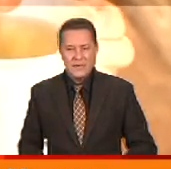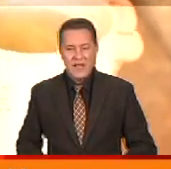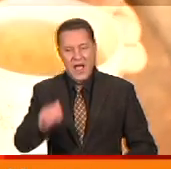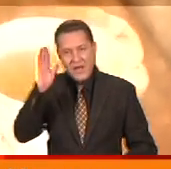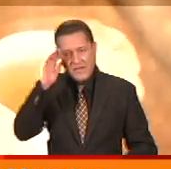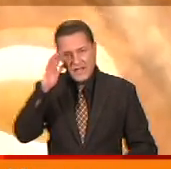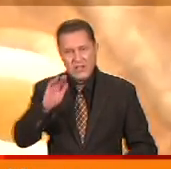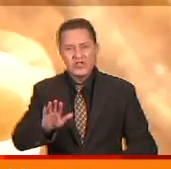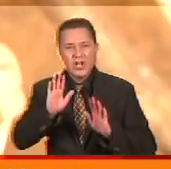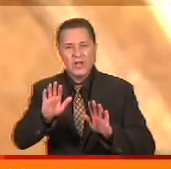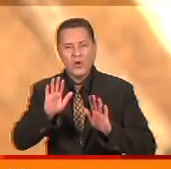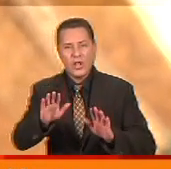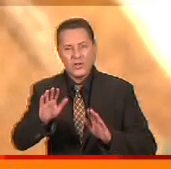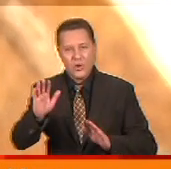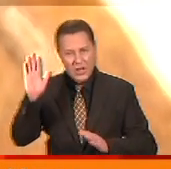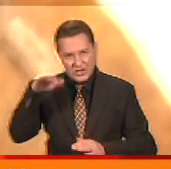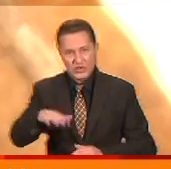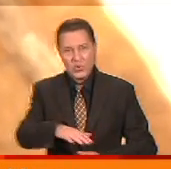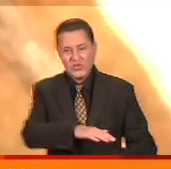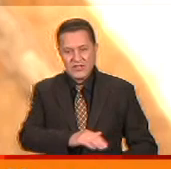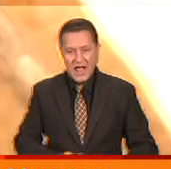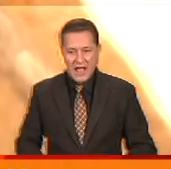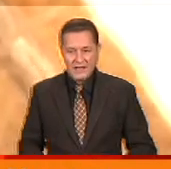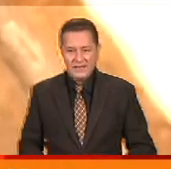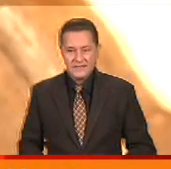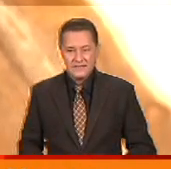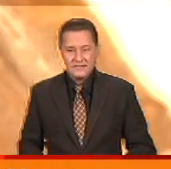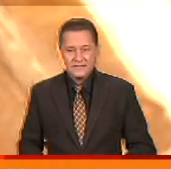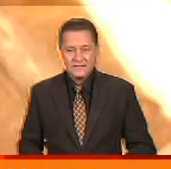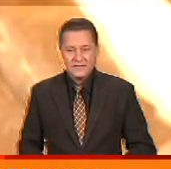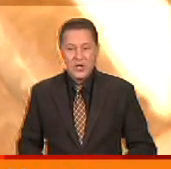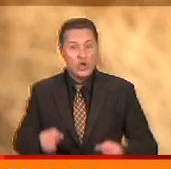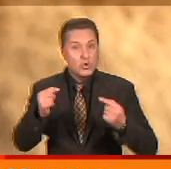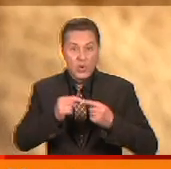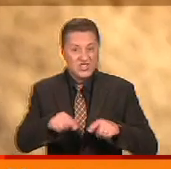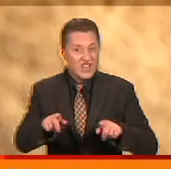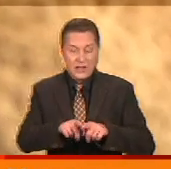водичка прям только-только с ручья. Да, такого точно не найдете в жодному кафе.